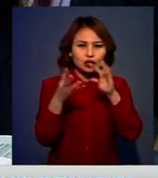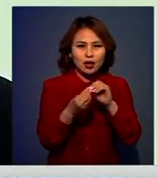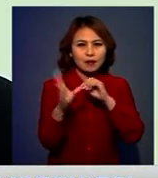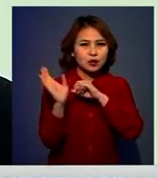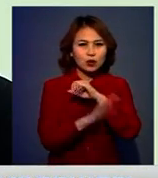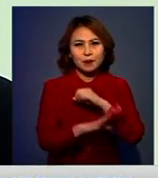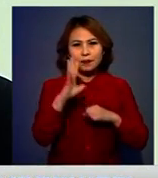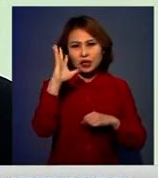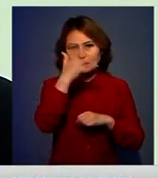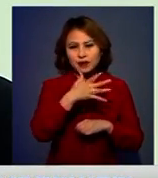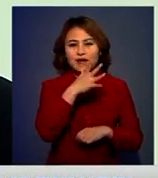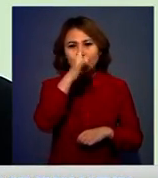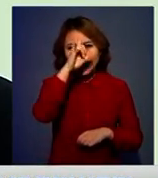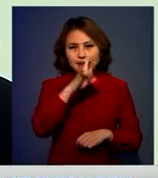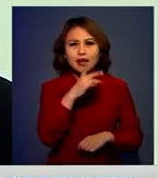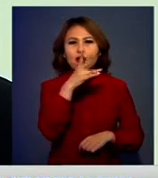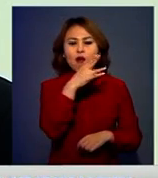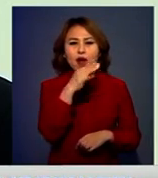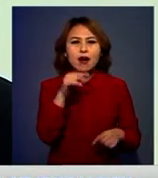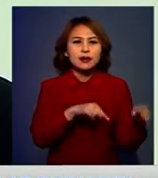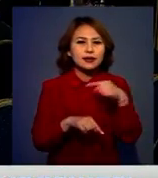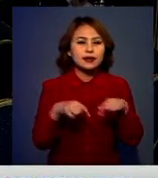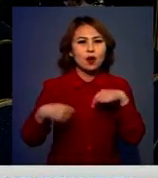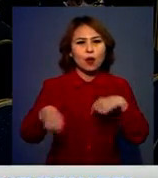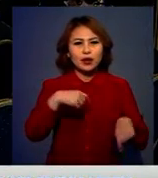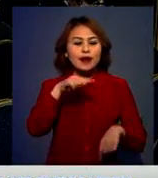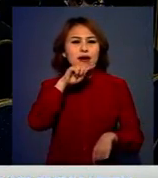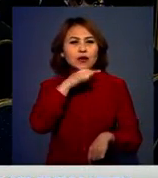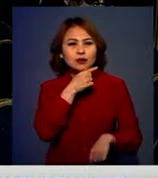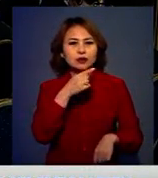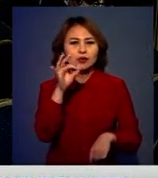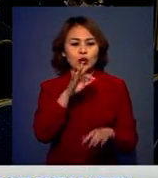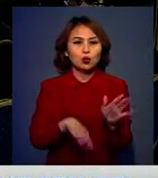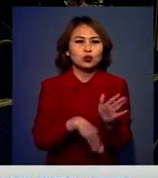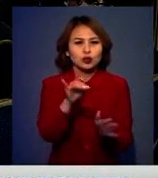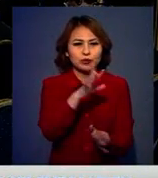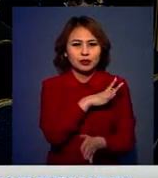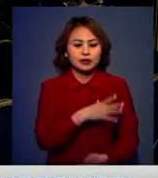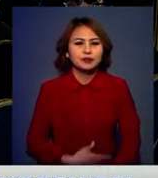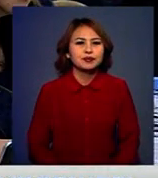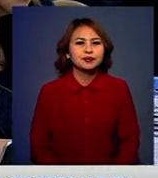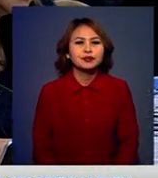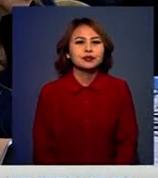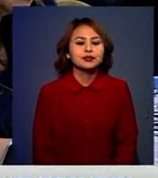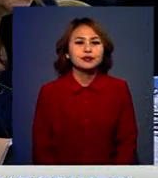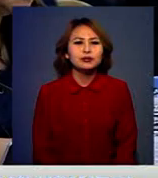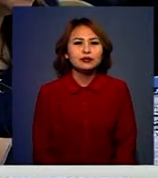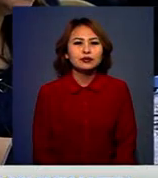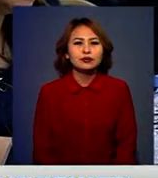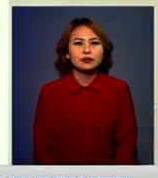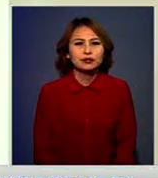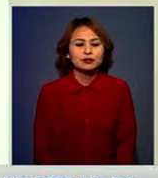болды. Жалпы соңғы 5 жылда Қазақстан мен Корея арасында сауда-экономикалық ынтымақтастық нығая түскен.